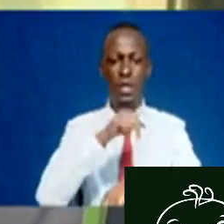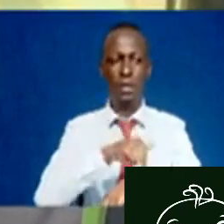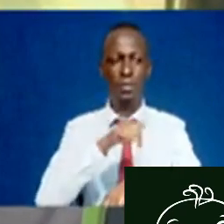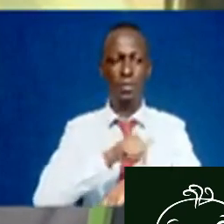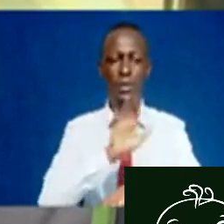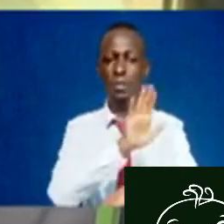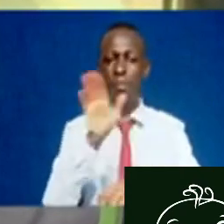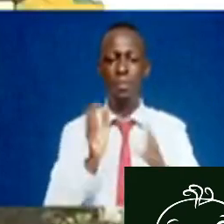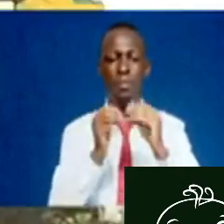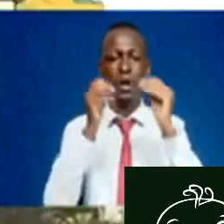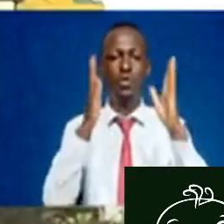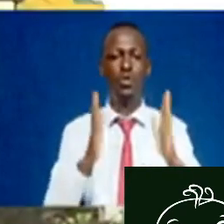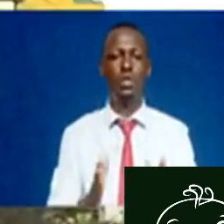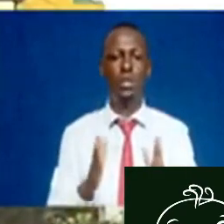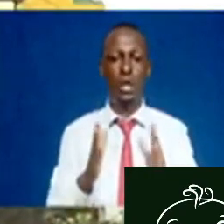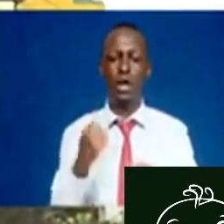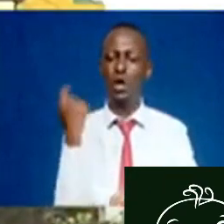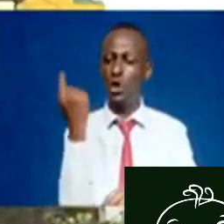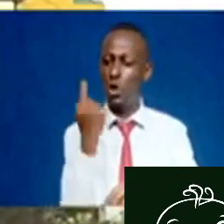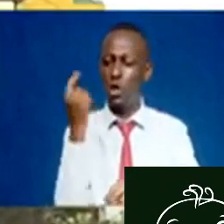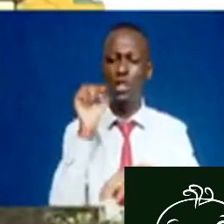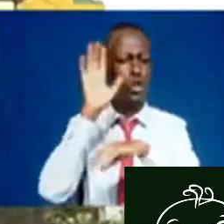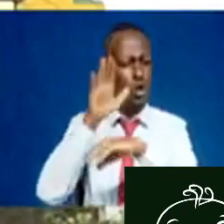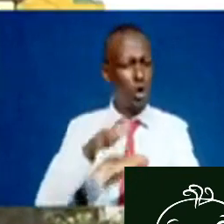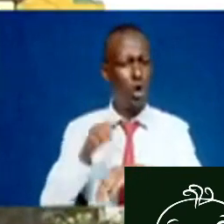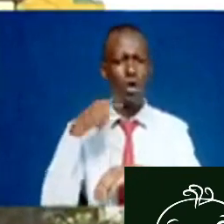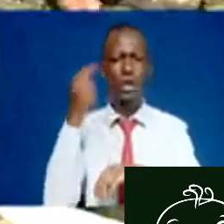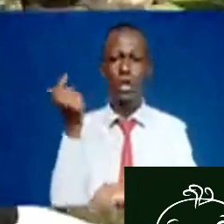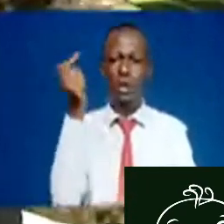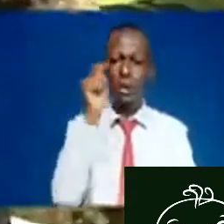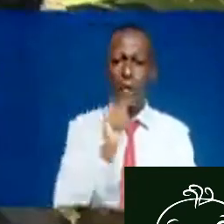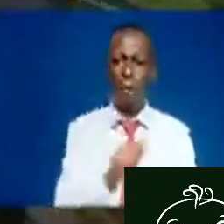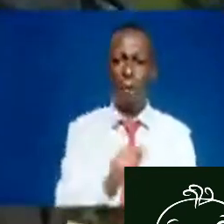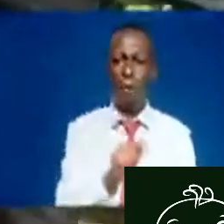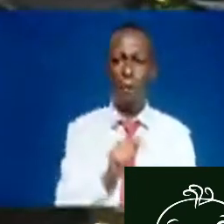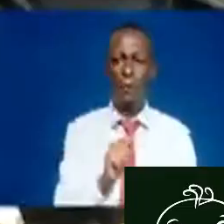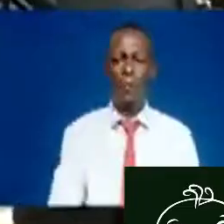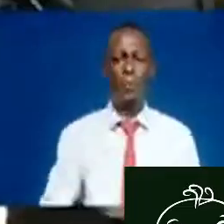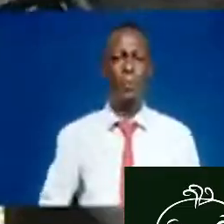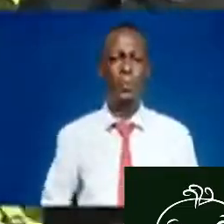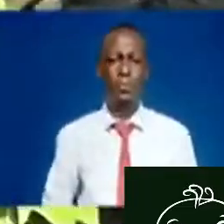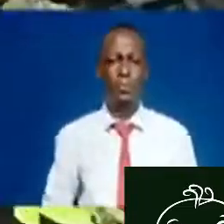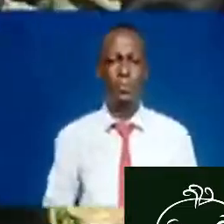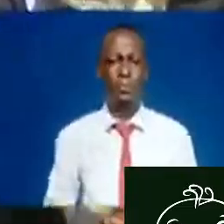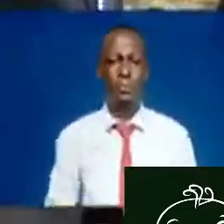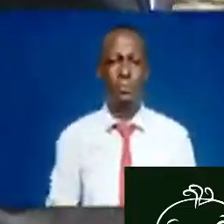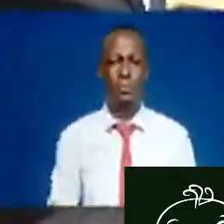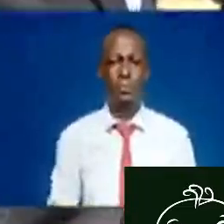this. Just an invite. Gatete Njoroge, Runinga ya Citizen.